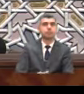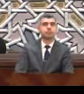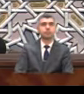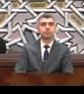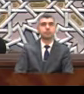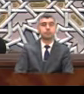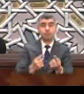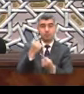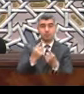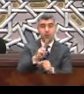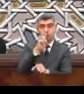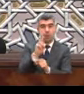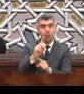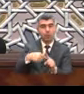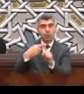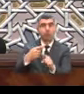ننتقل للتعقيبات الاضافيه.